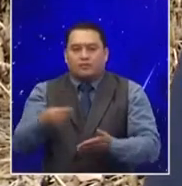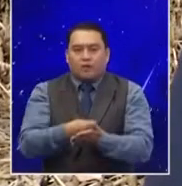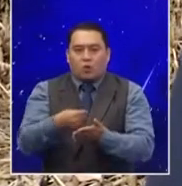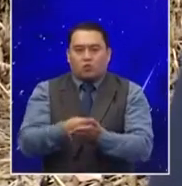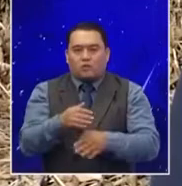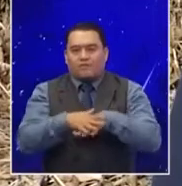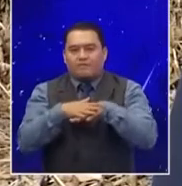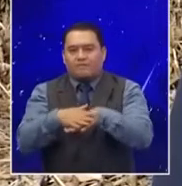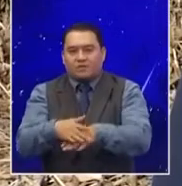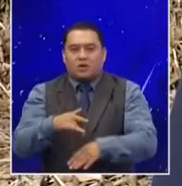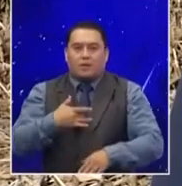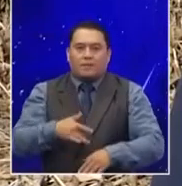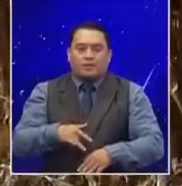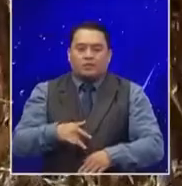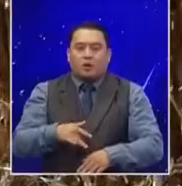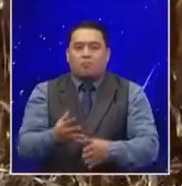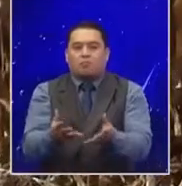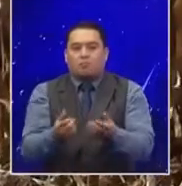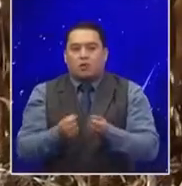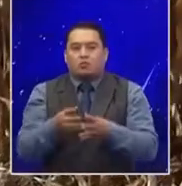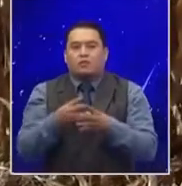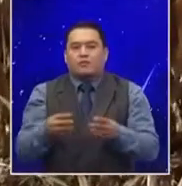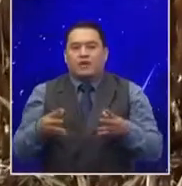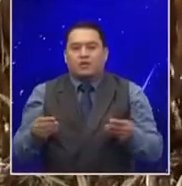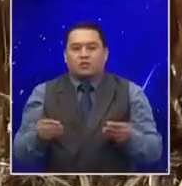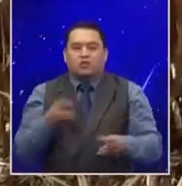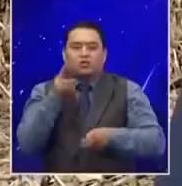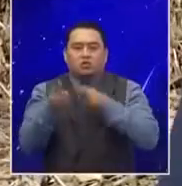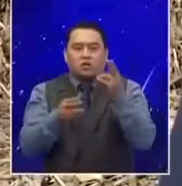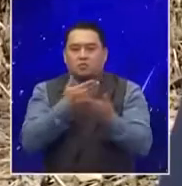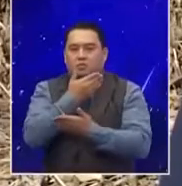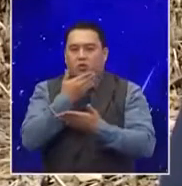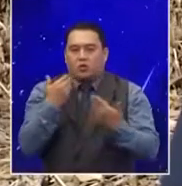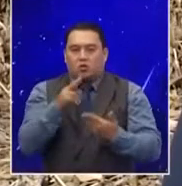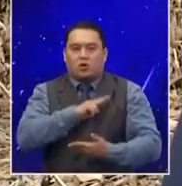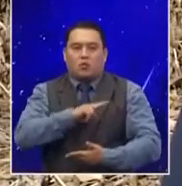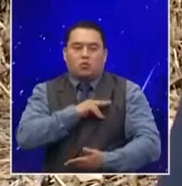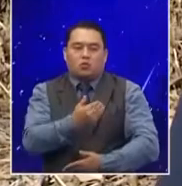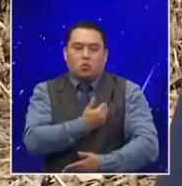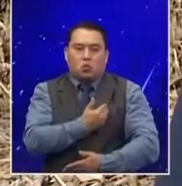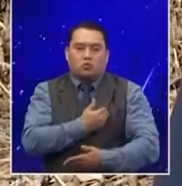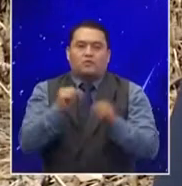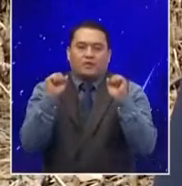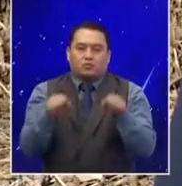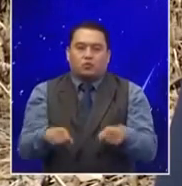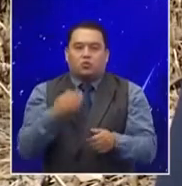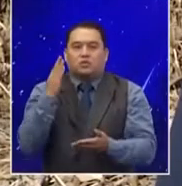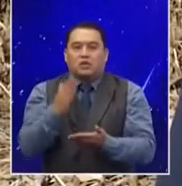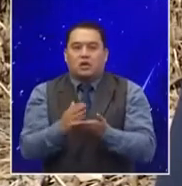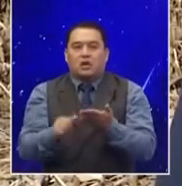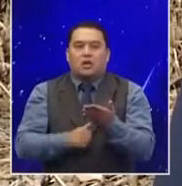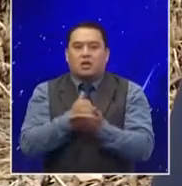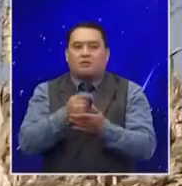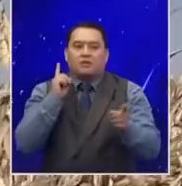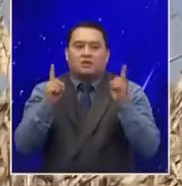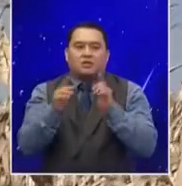субсидий, удобрений и ГСМ. Их получаем весной. В общем, не жалуемся. Кто хочет работать на земле, сейчас есть возможности. Самое главное – не